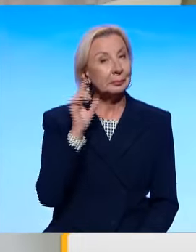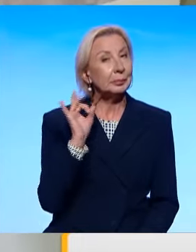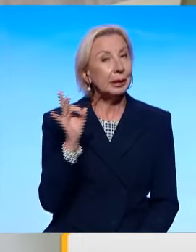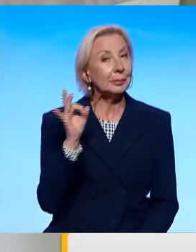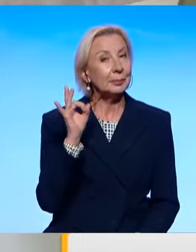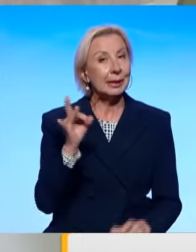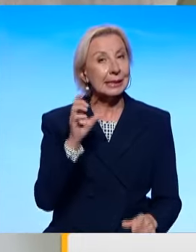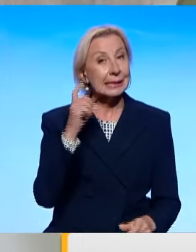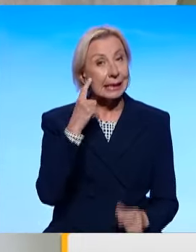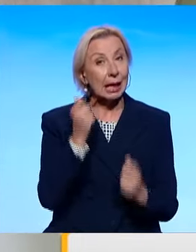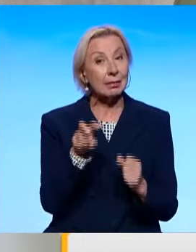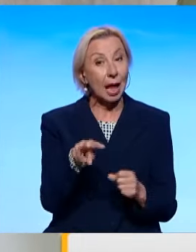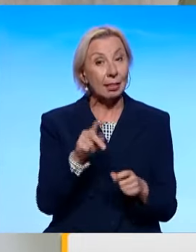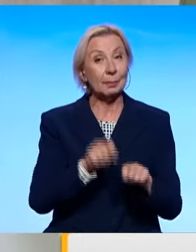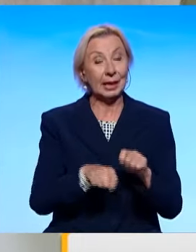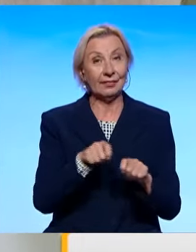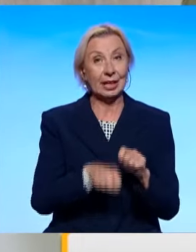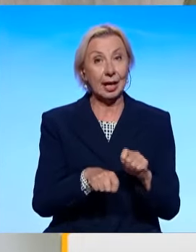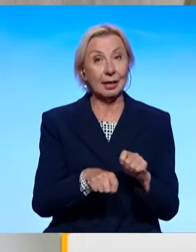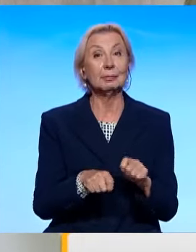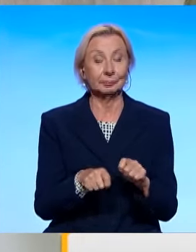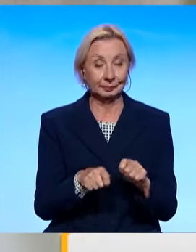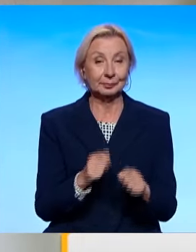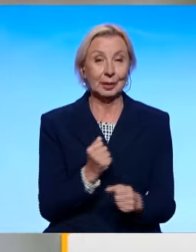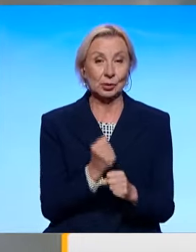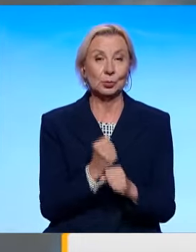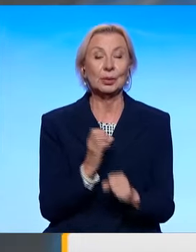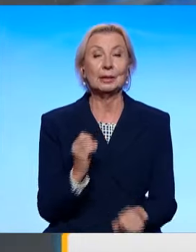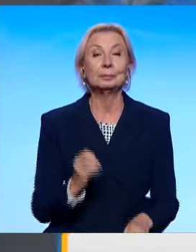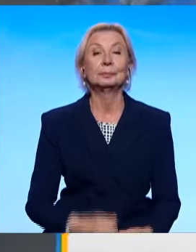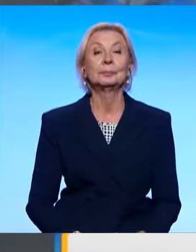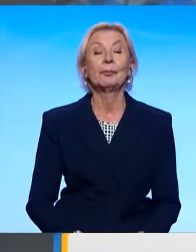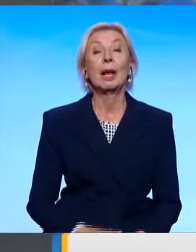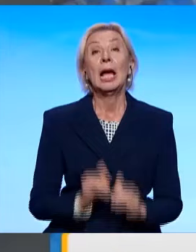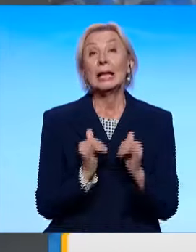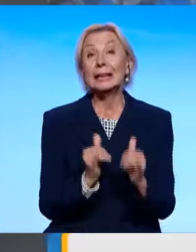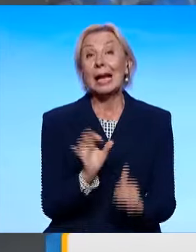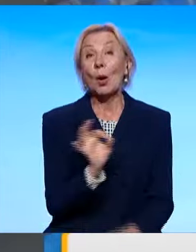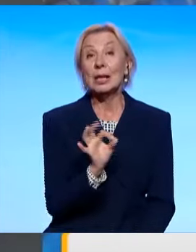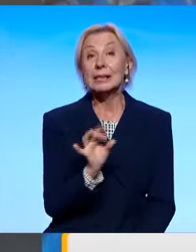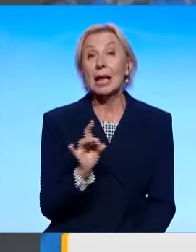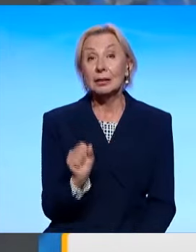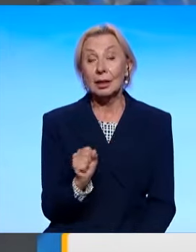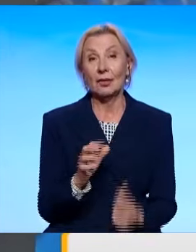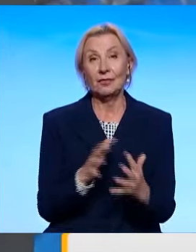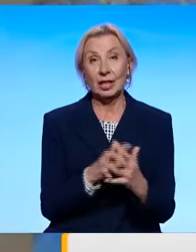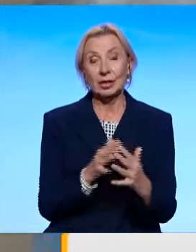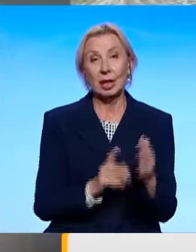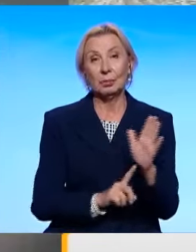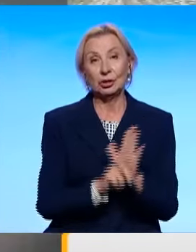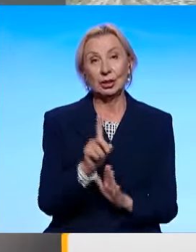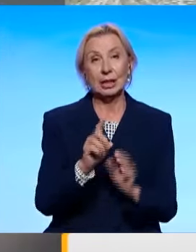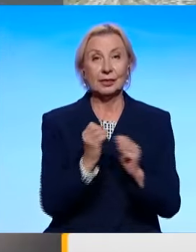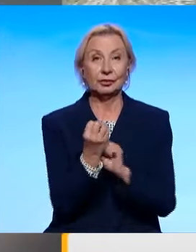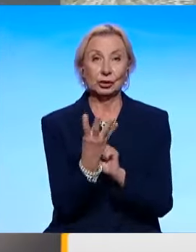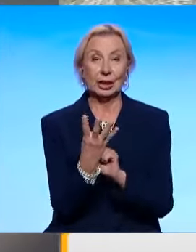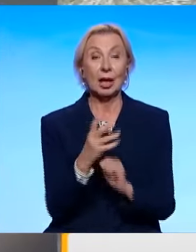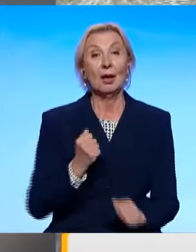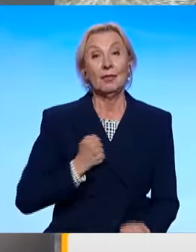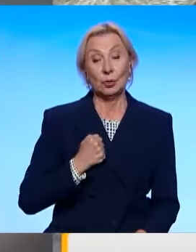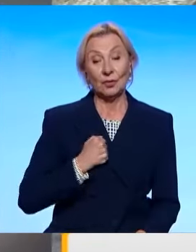ми перевіряємо. Пускання вже працює. Для Олександра війна почалася іще тоді. У 14-му до